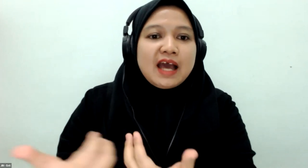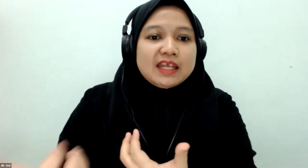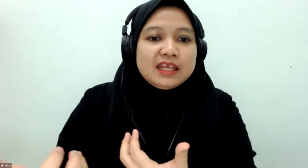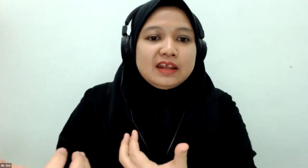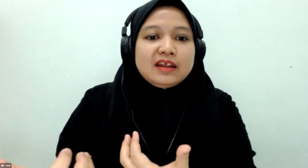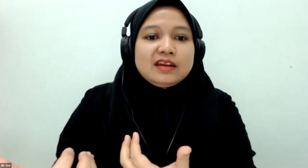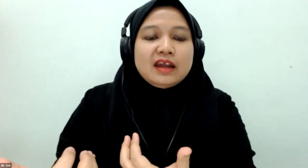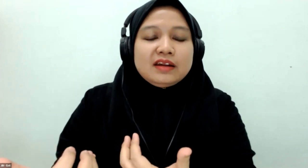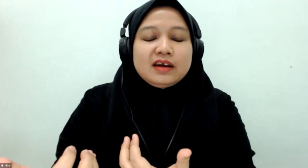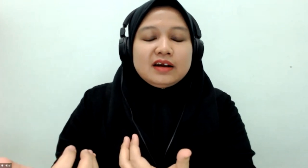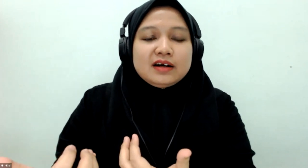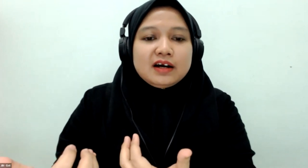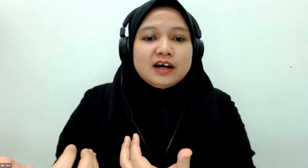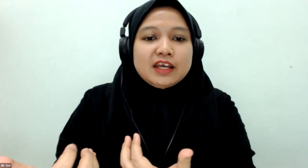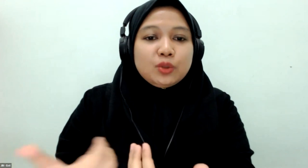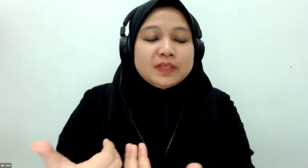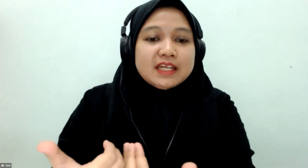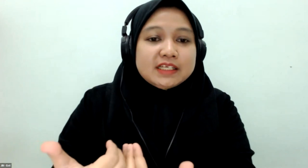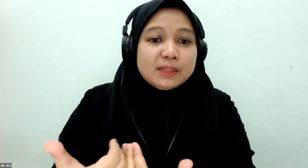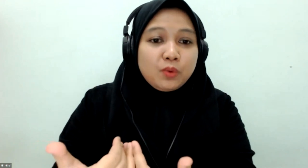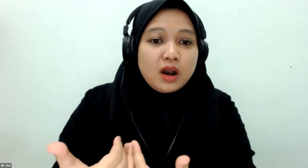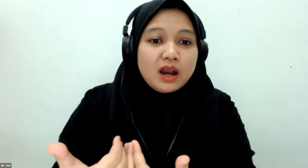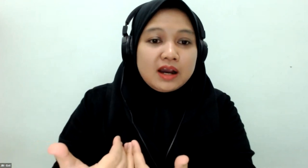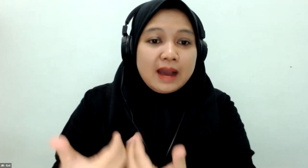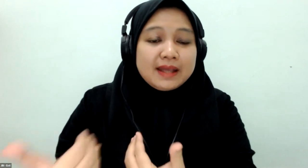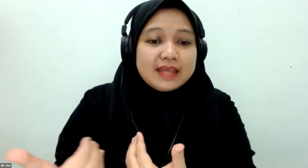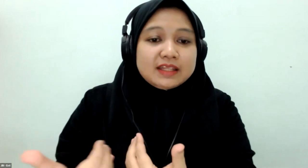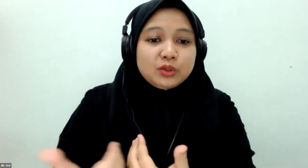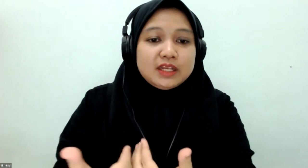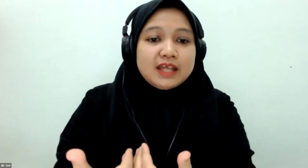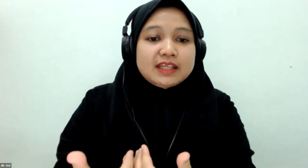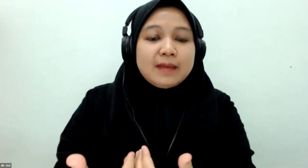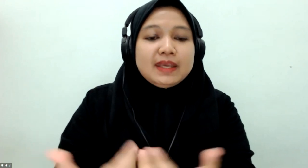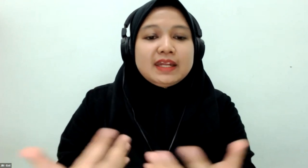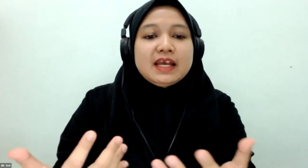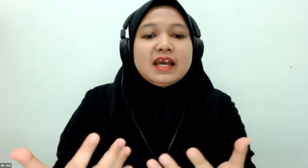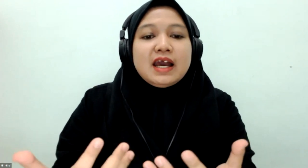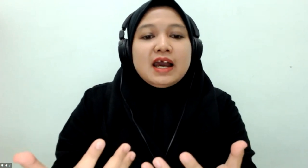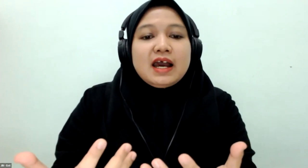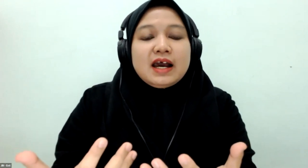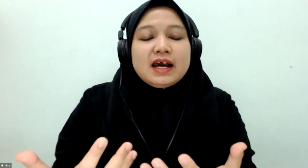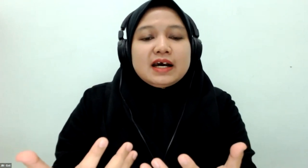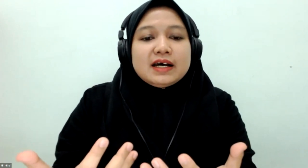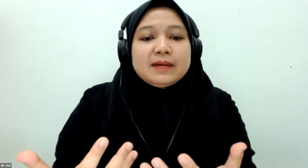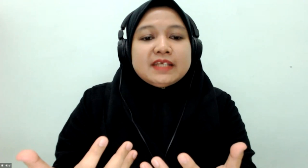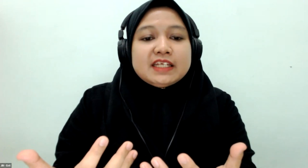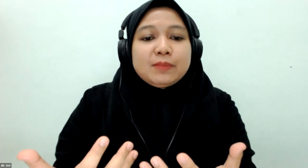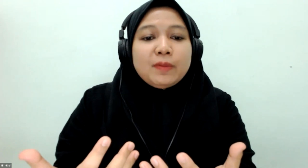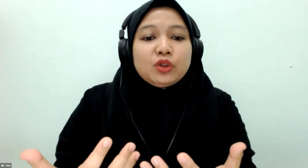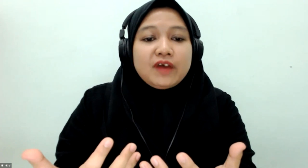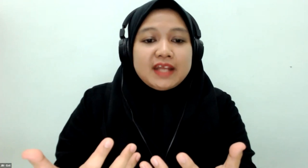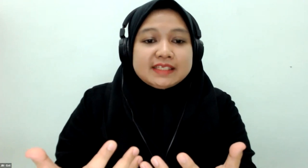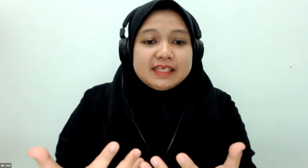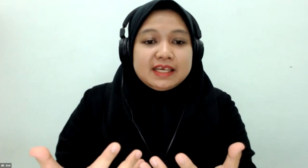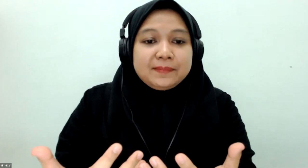berbeda sekali dan itu menjadi sebuah hambatan tentu tidak tetapi ini menjadi